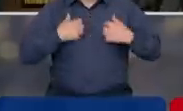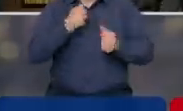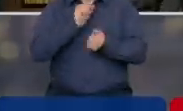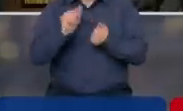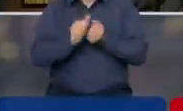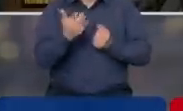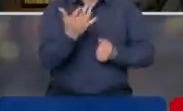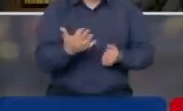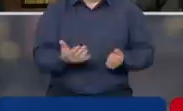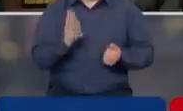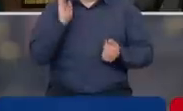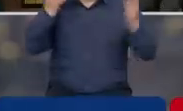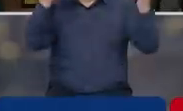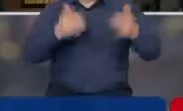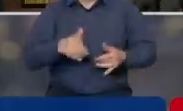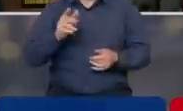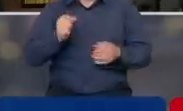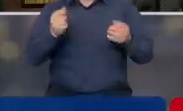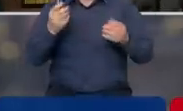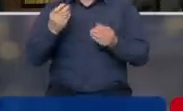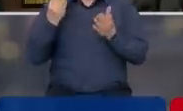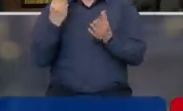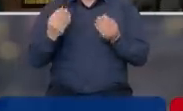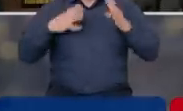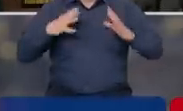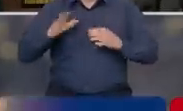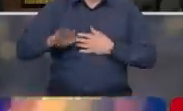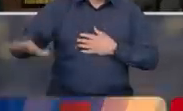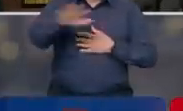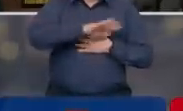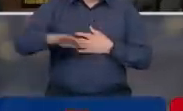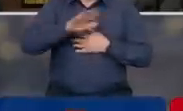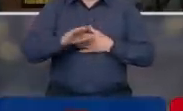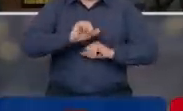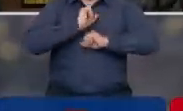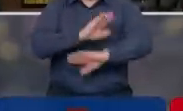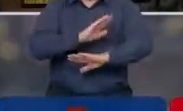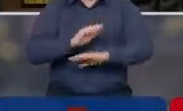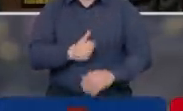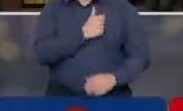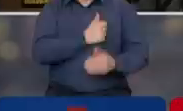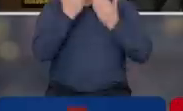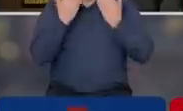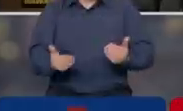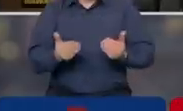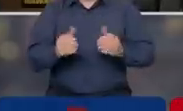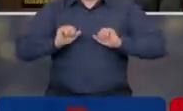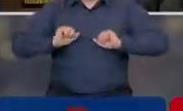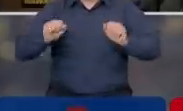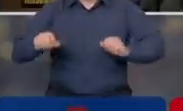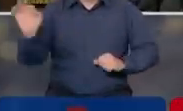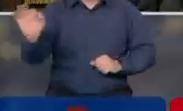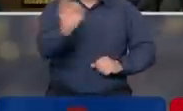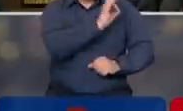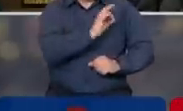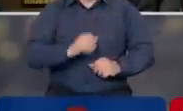najwyższym priorytetem jest ochrona tych cennych przyrodniczo obszarów to na miejscu serdecznie dziękuję wszystkim którzy są zaangażowani w